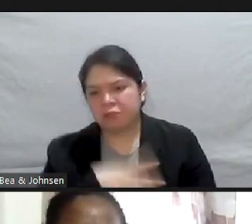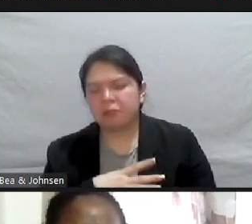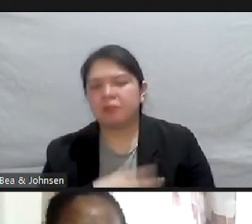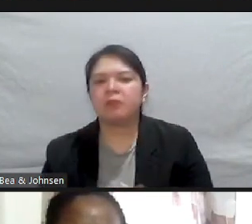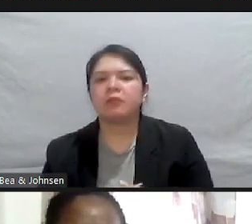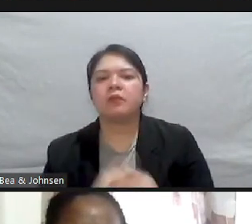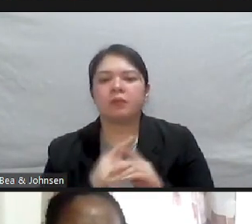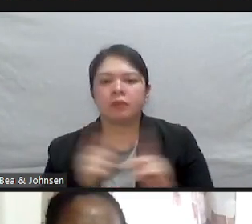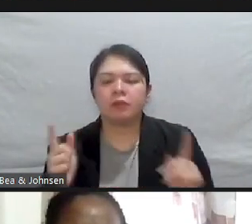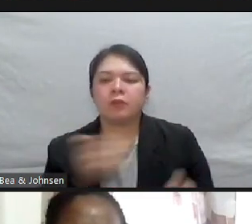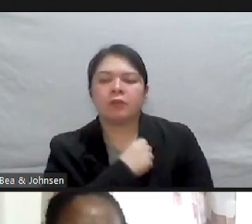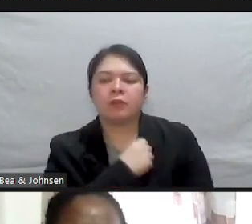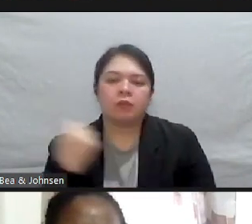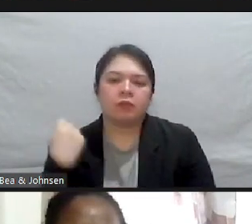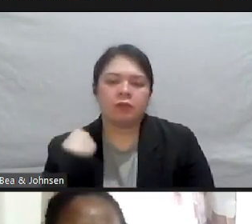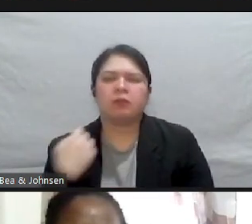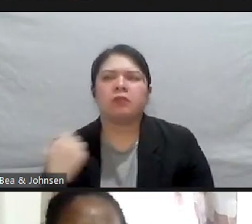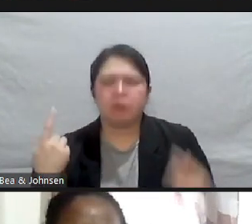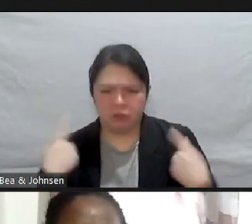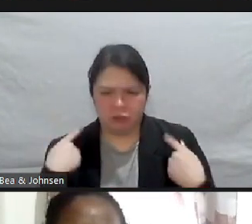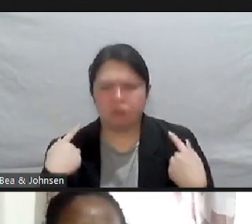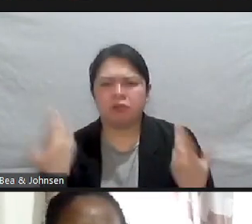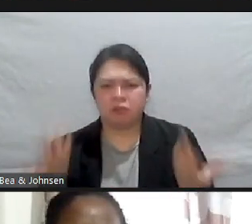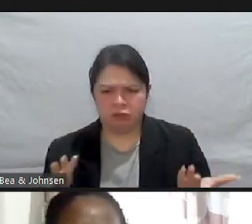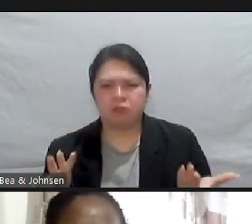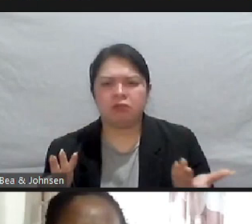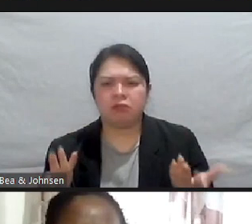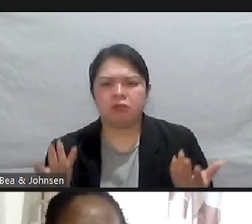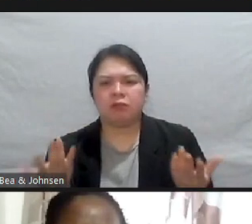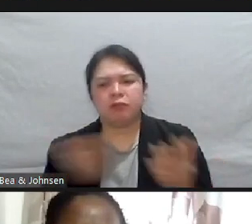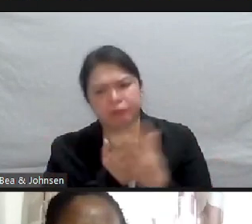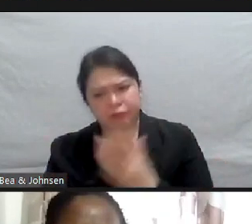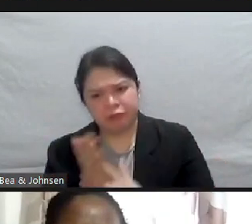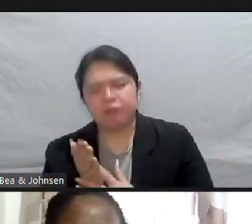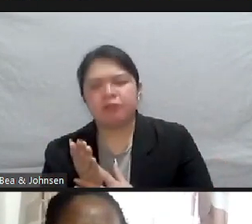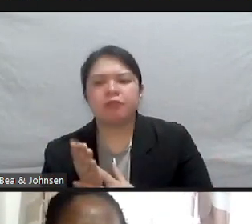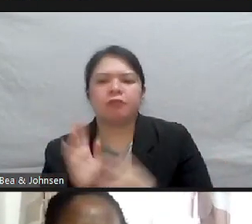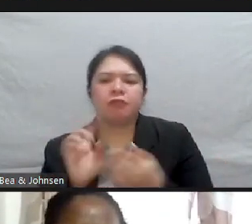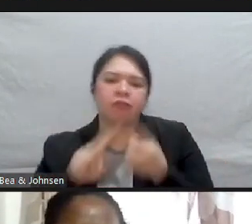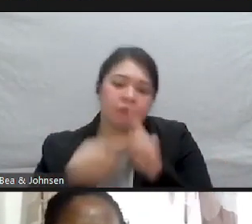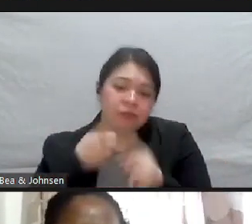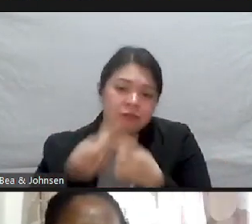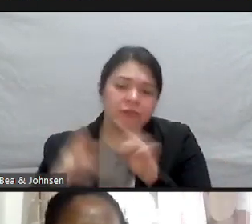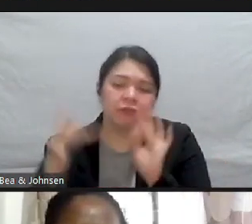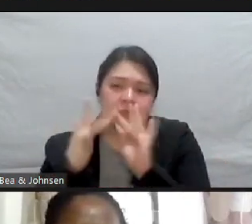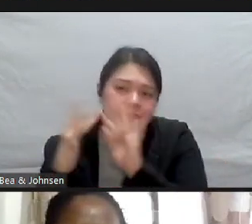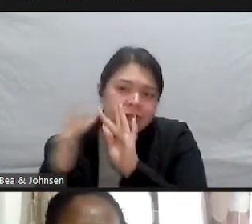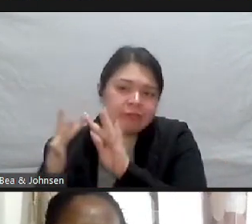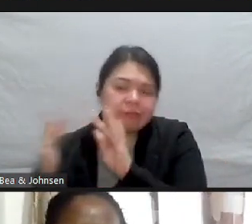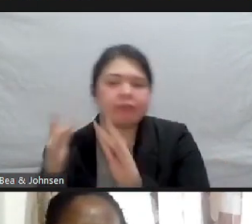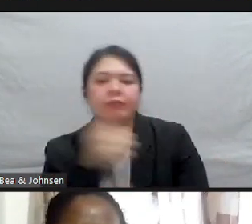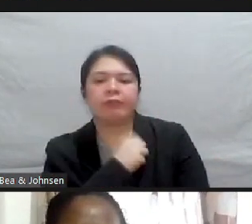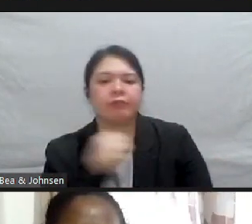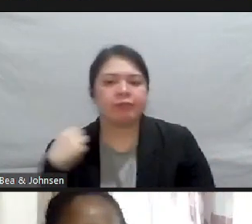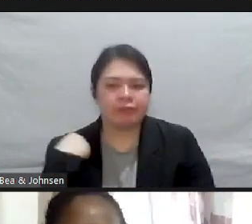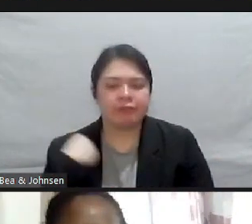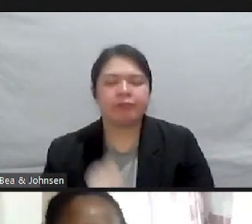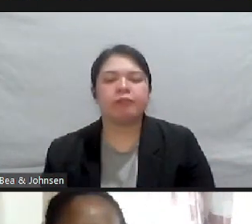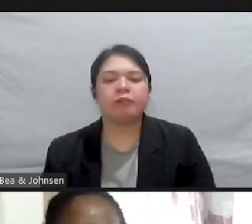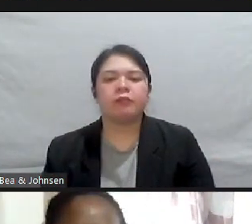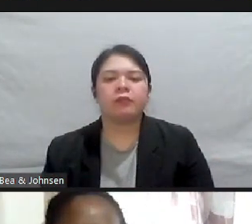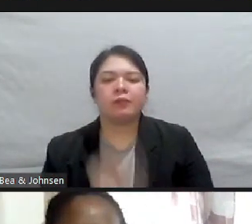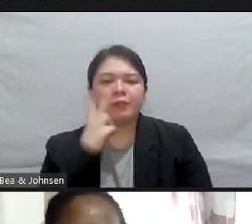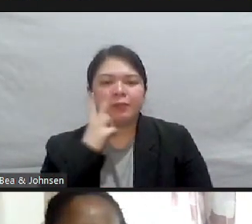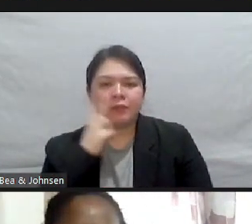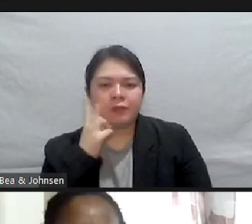Senate, I think may chance sa pamamagitan ng mga friendly senator na to, ano? Tignan